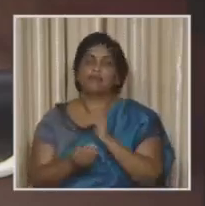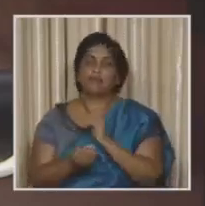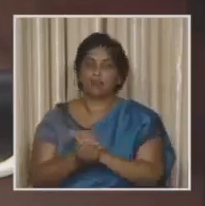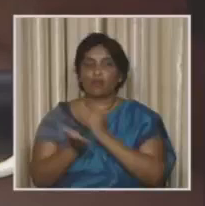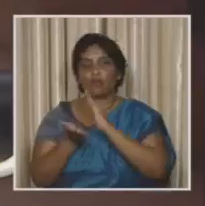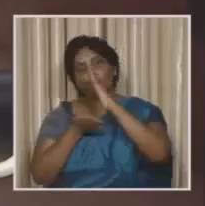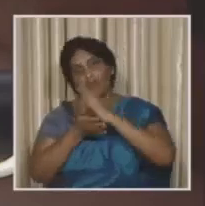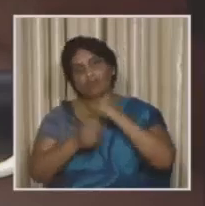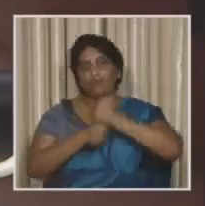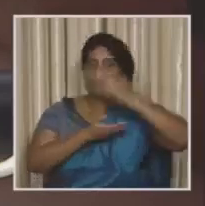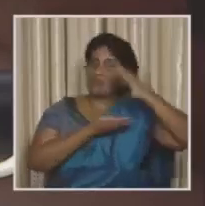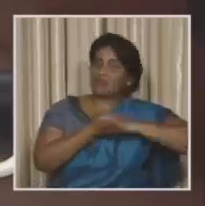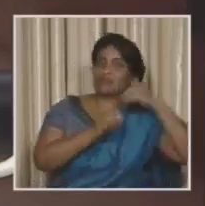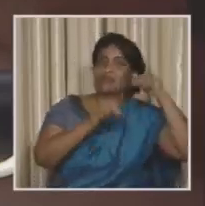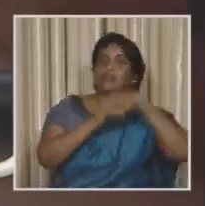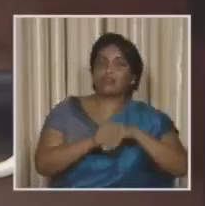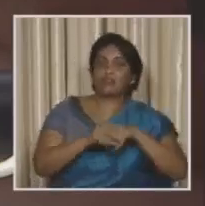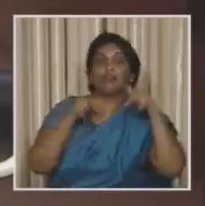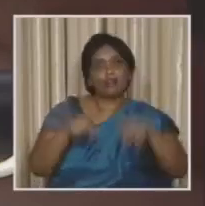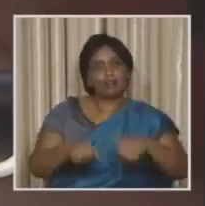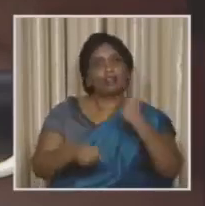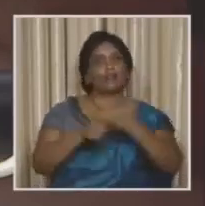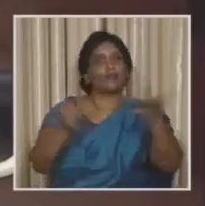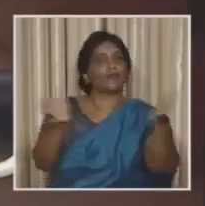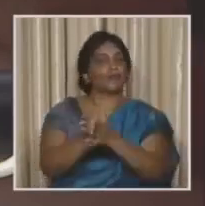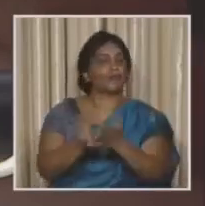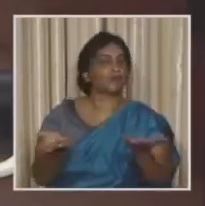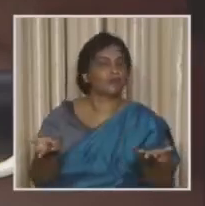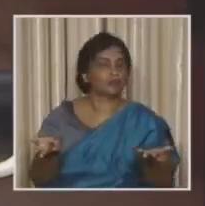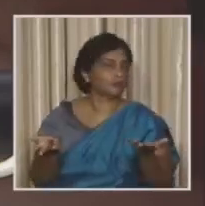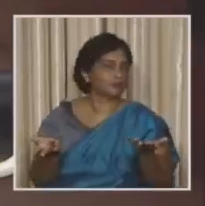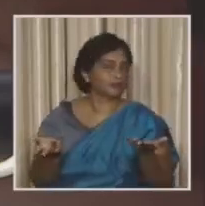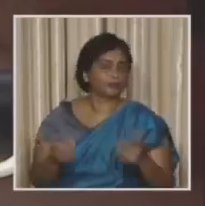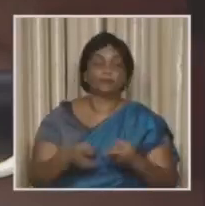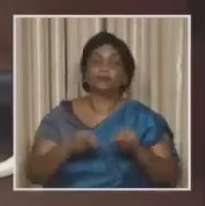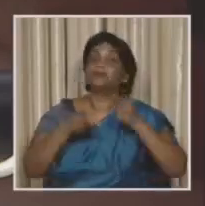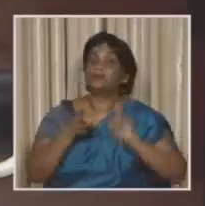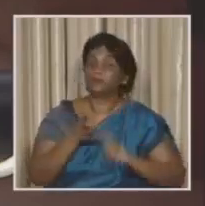udah upadau sahito jiwat ini kini, enang uhut andwi.